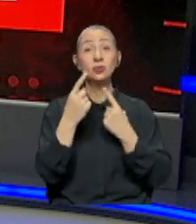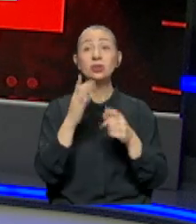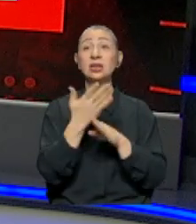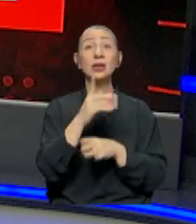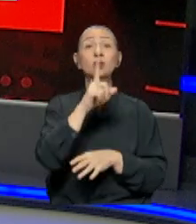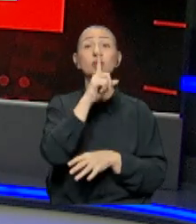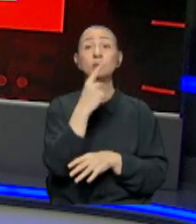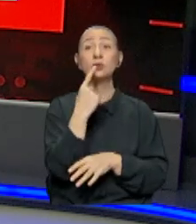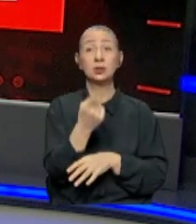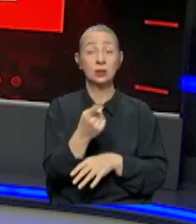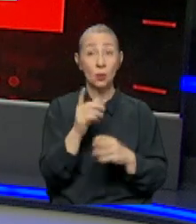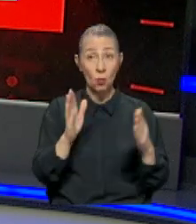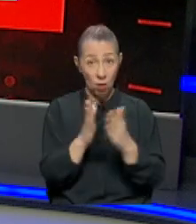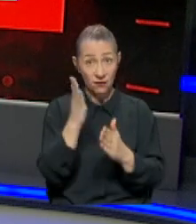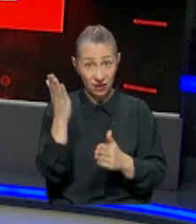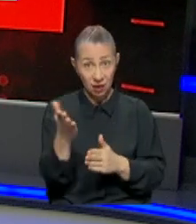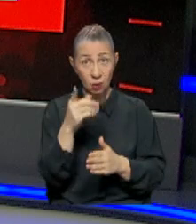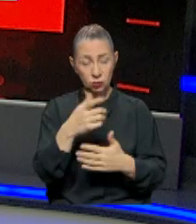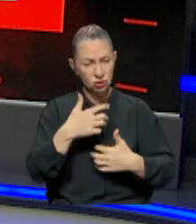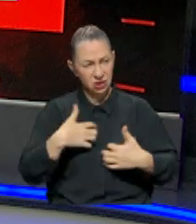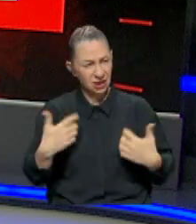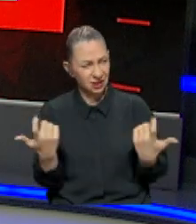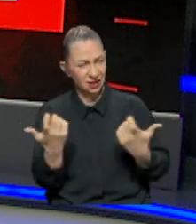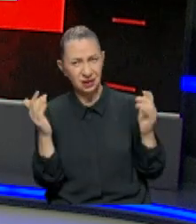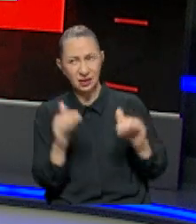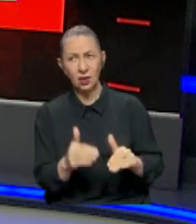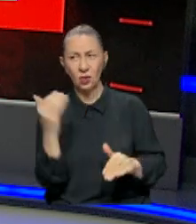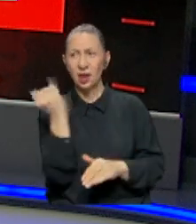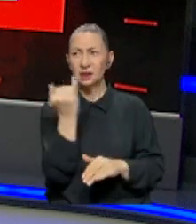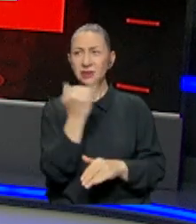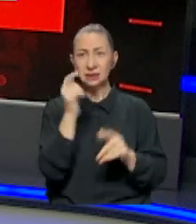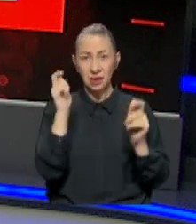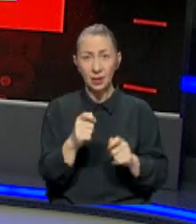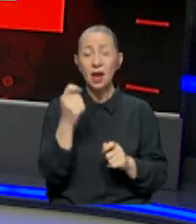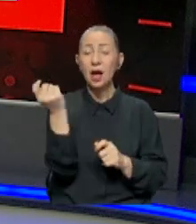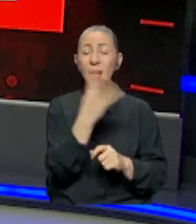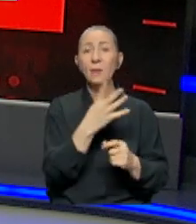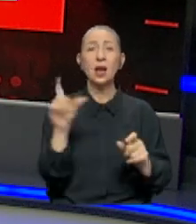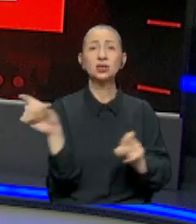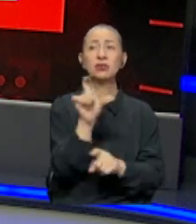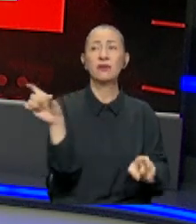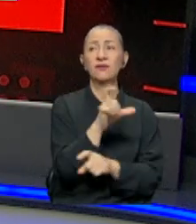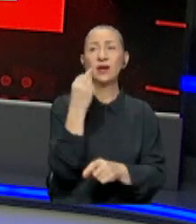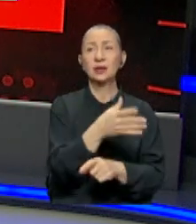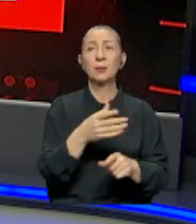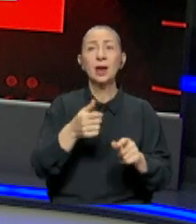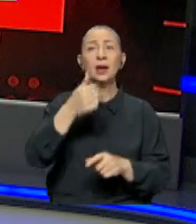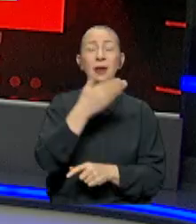niye susuyorsunuz dedi. Muhalefet de bu cesaret nereden geliyor eleştirisi yaparak rakamlarla yanıt verdi